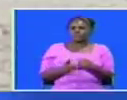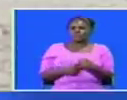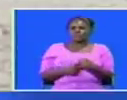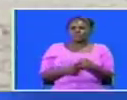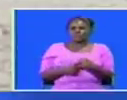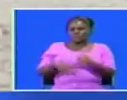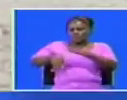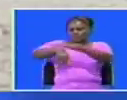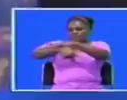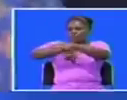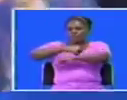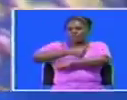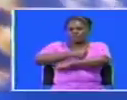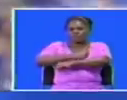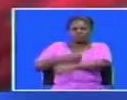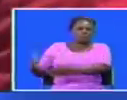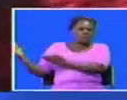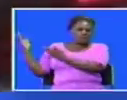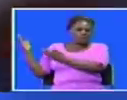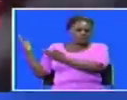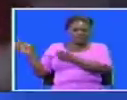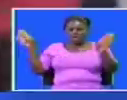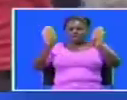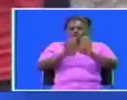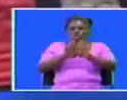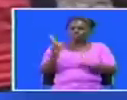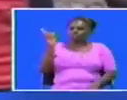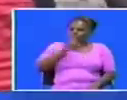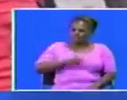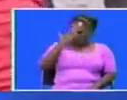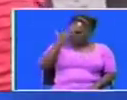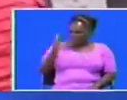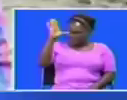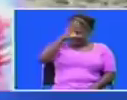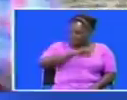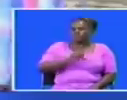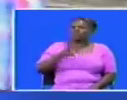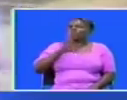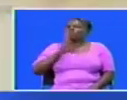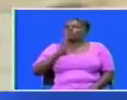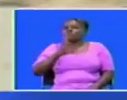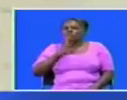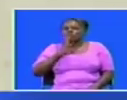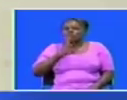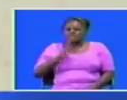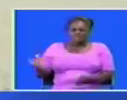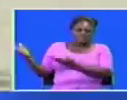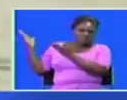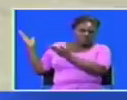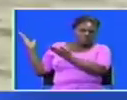Shule ya msingi ya John Lonyangapuo Chesitet tayari imefungwa kutokana na ukosefu wa maji. Huu ulikuwa